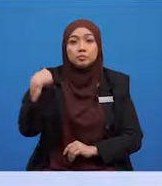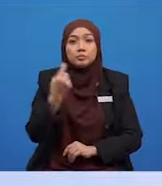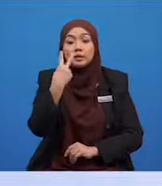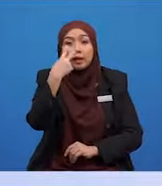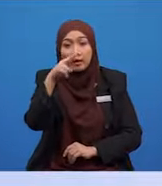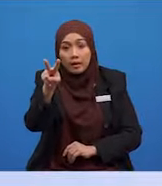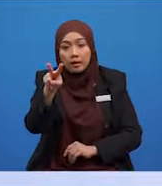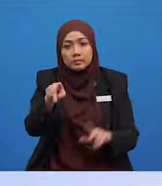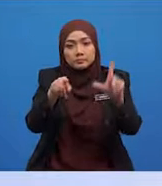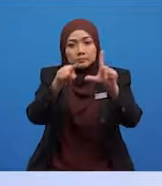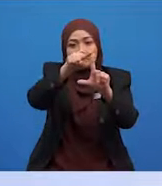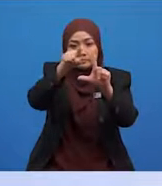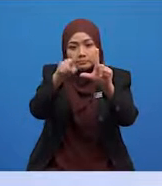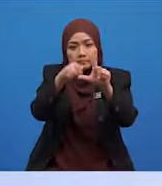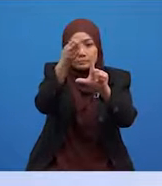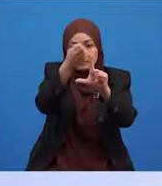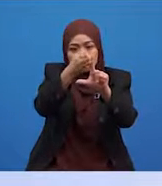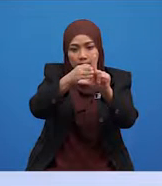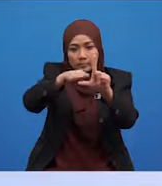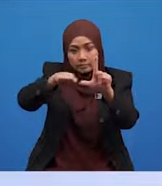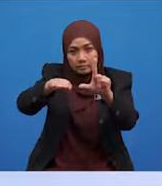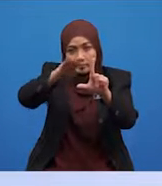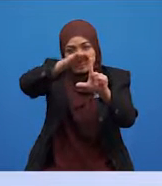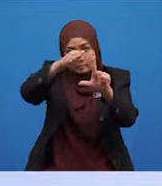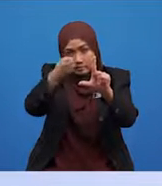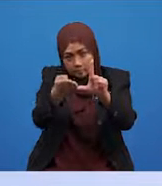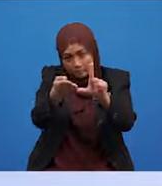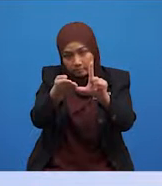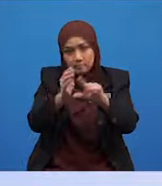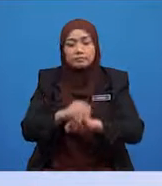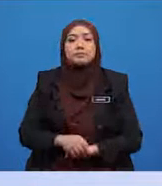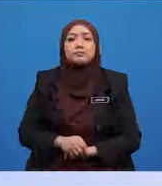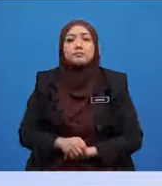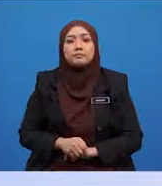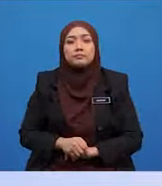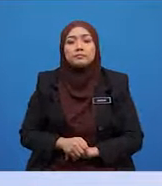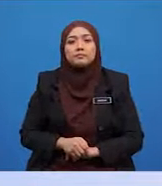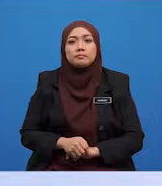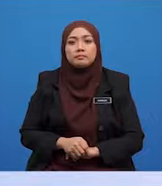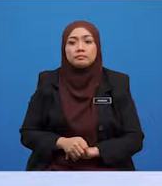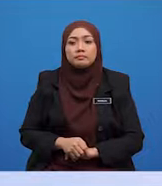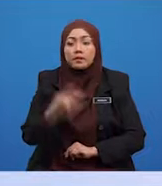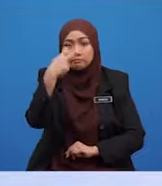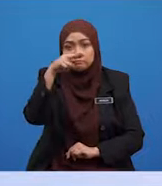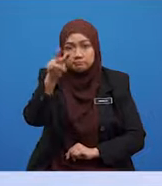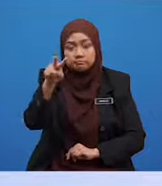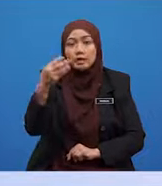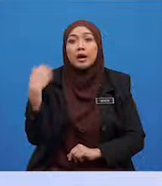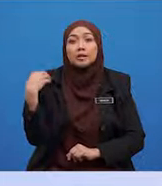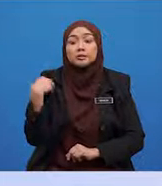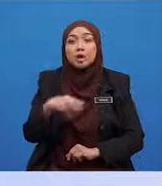sektor. Sektor merupakan satu rantau yang dibatasi oleh dua